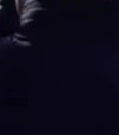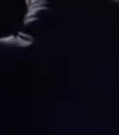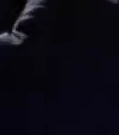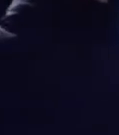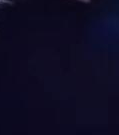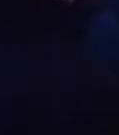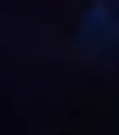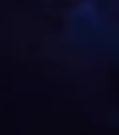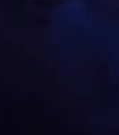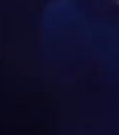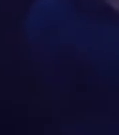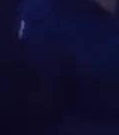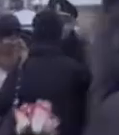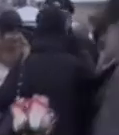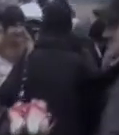Музика